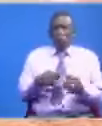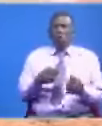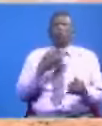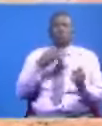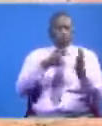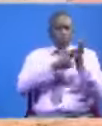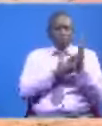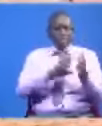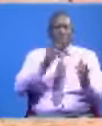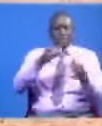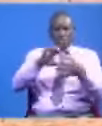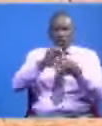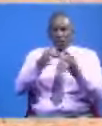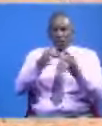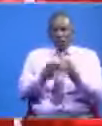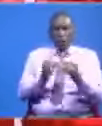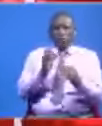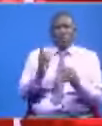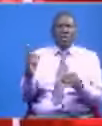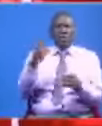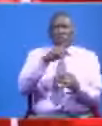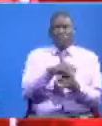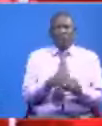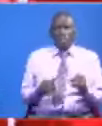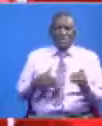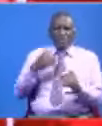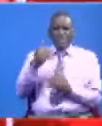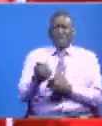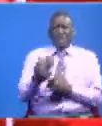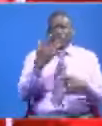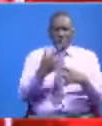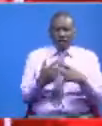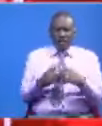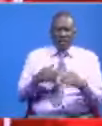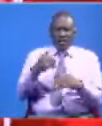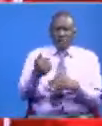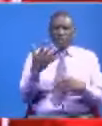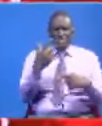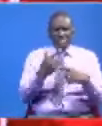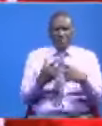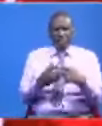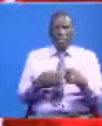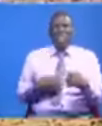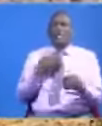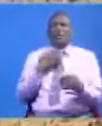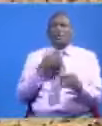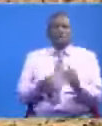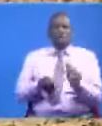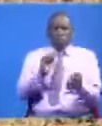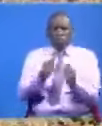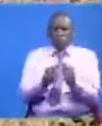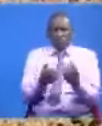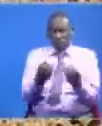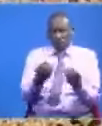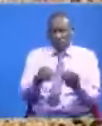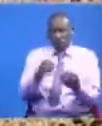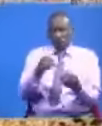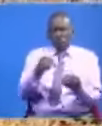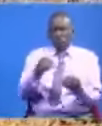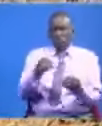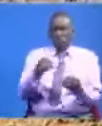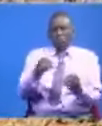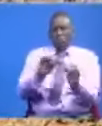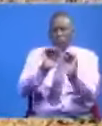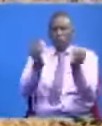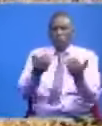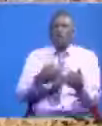kuiwakilisha Kenya katika Olimpiki siku moja. In the next 5 years, nataka nicheze softball, nikuwe